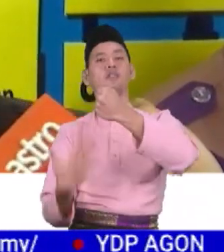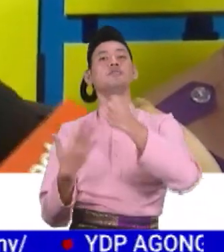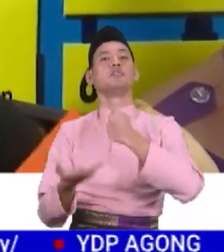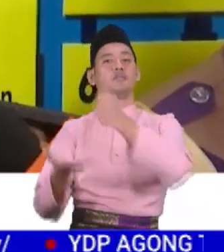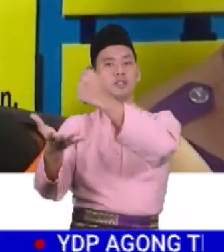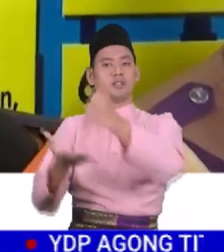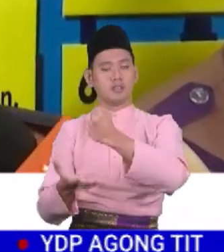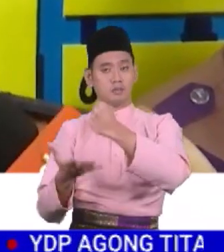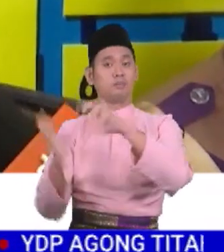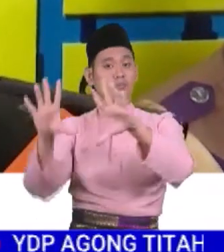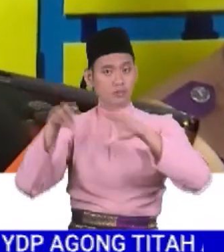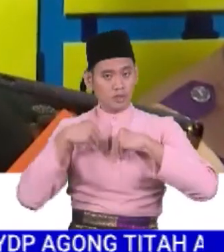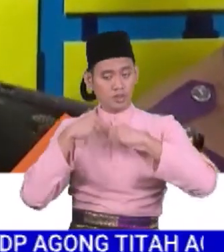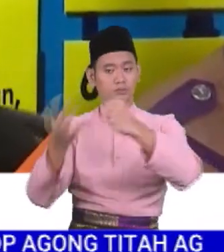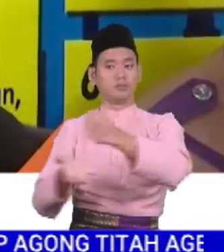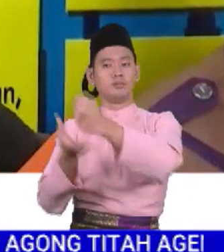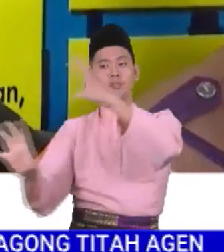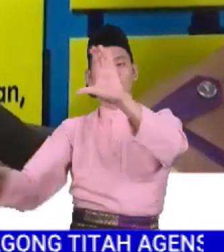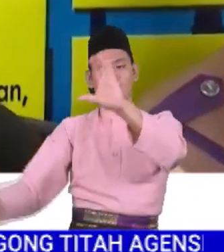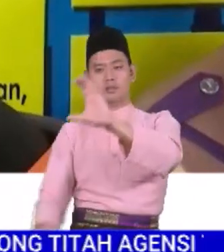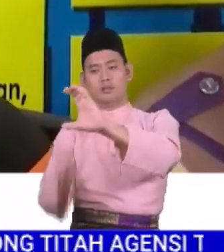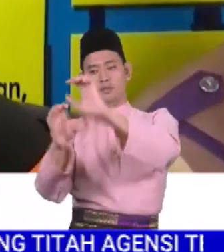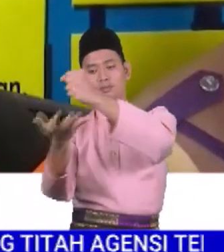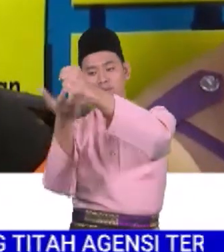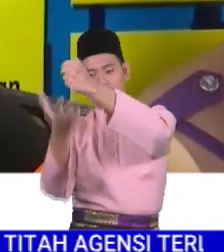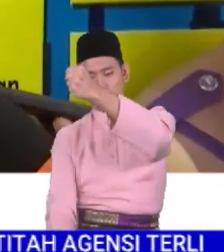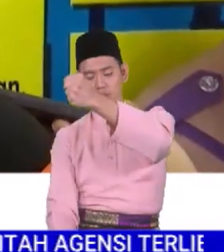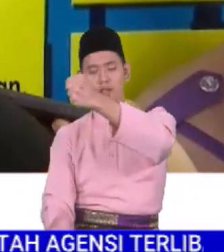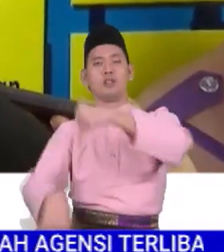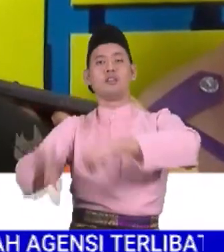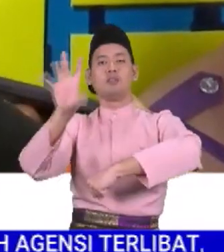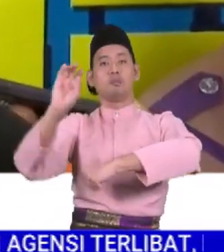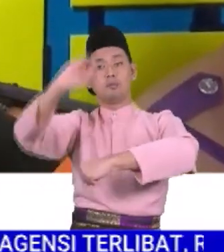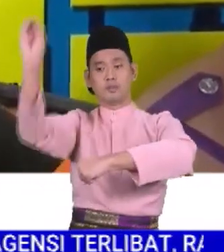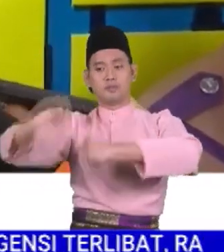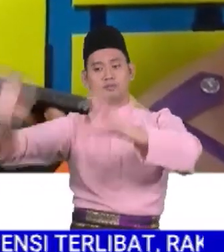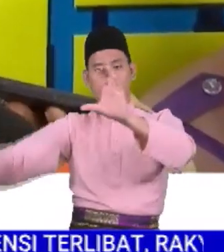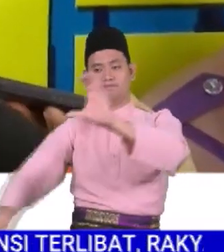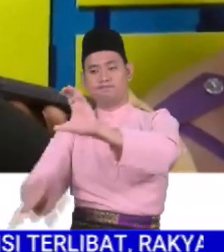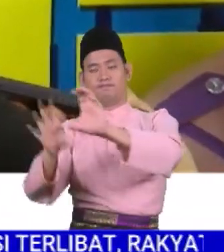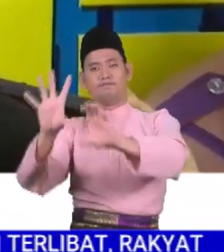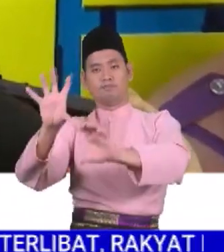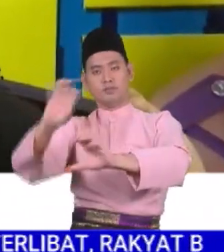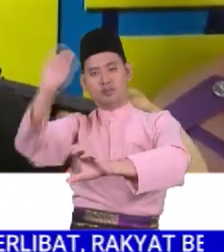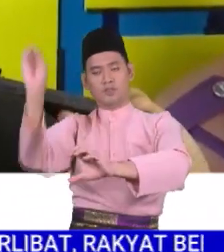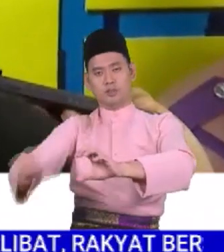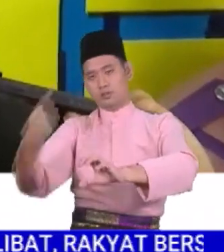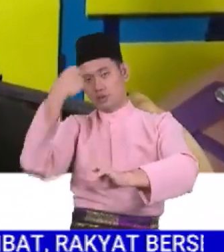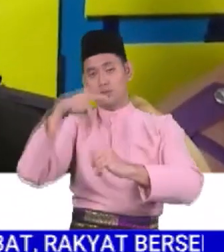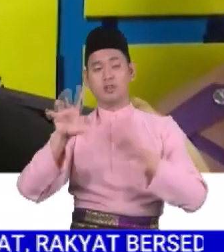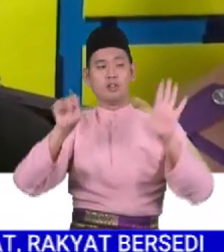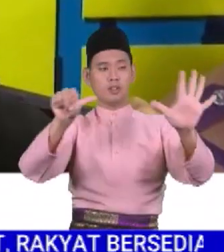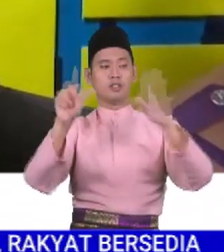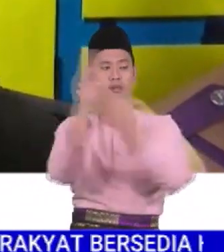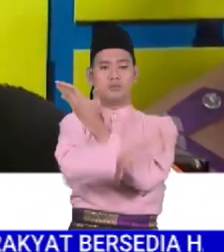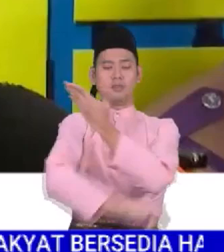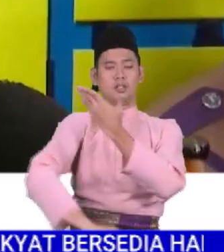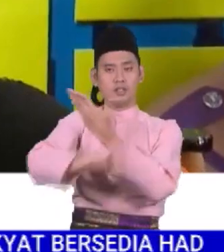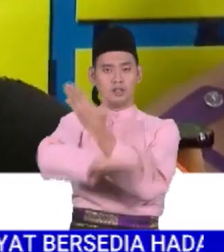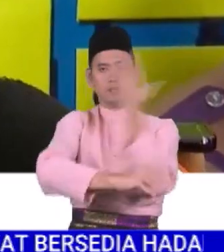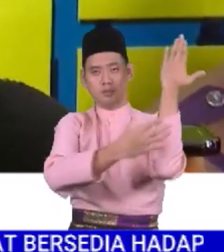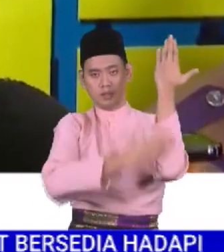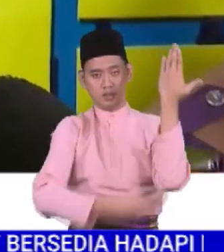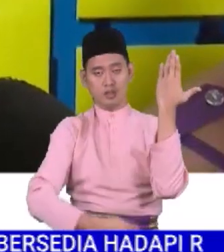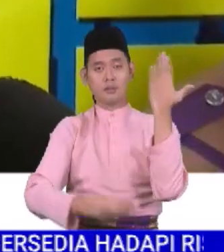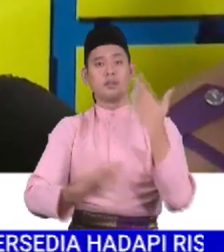kira-kira 50% daripada peruntukan ini, peruntukan pembangunan asas kita panggil, adalah untuk 6 negeri yang paling miskin. Yang